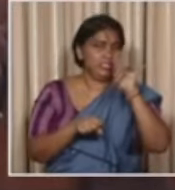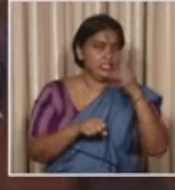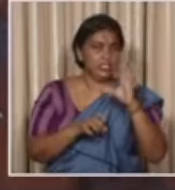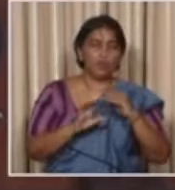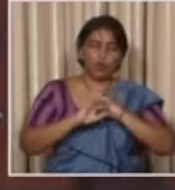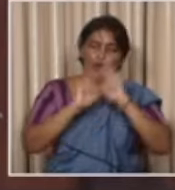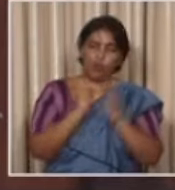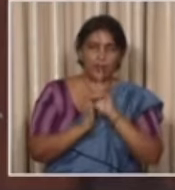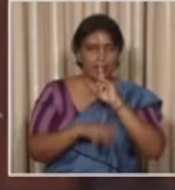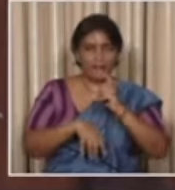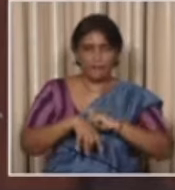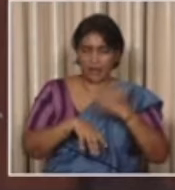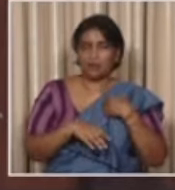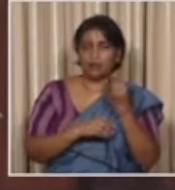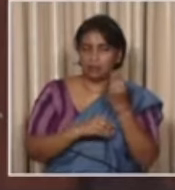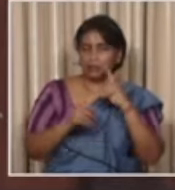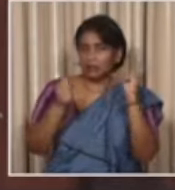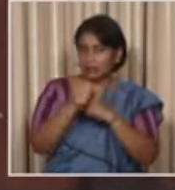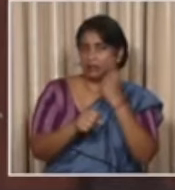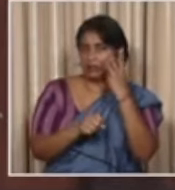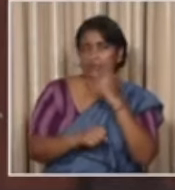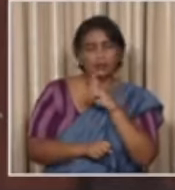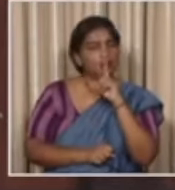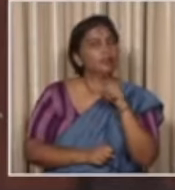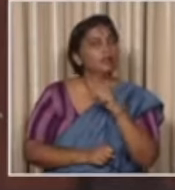මට හැම එකක්ම කියන්න වෙලා නැති නිසා මම යම් කිසි ඝාතන පිළිබඳව කියන්නම්.